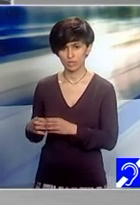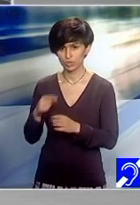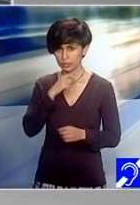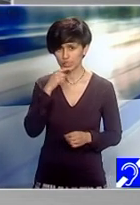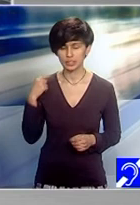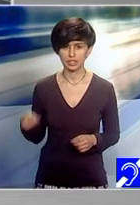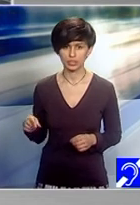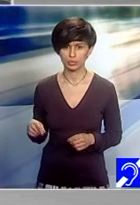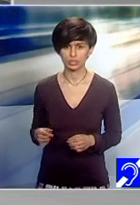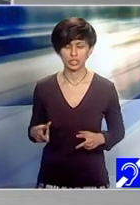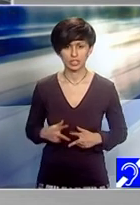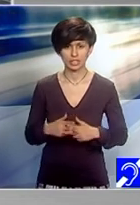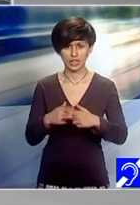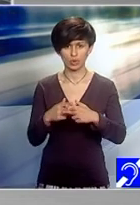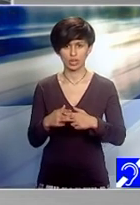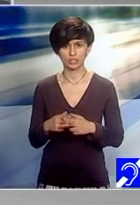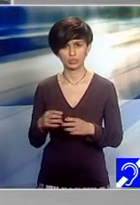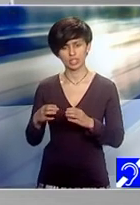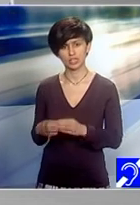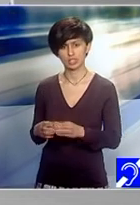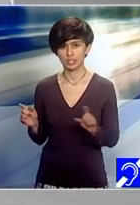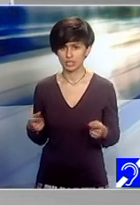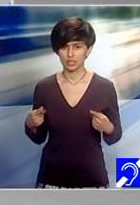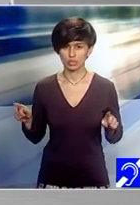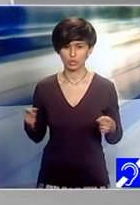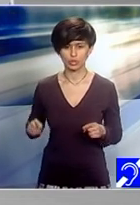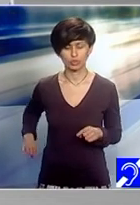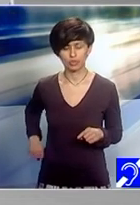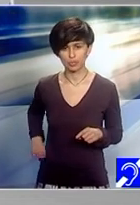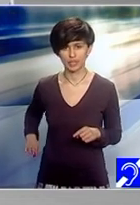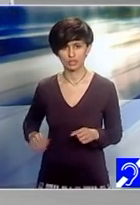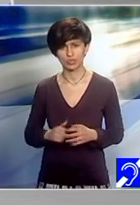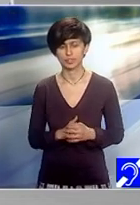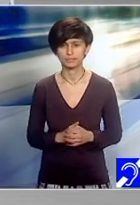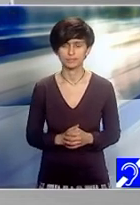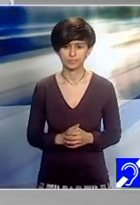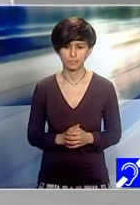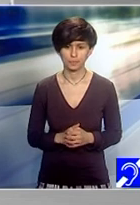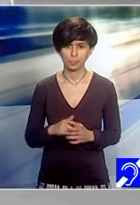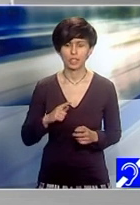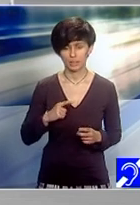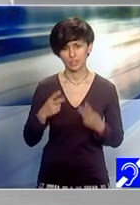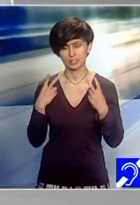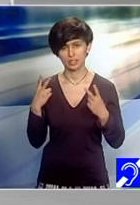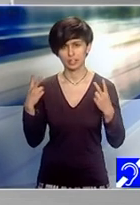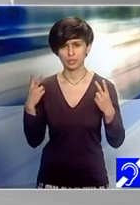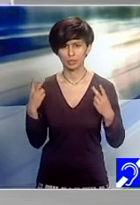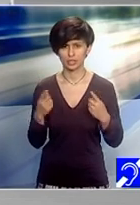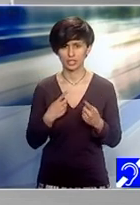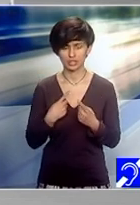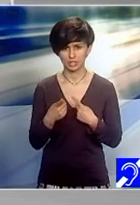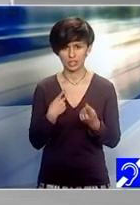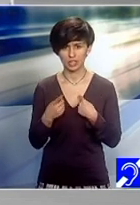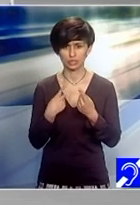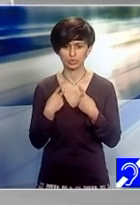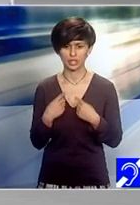mult corul femeilor lipovence de acolo din Jurilovca, extrem de important contactul și interfața asta de informare.